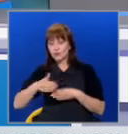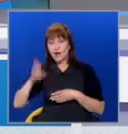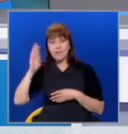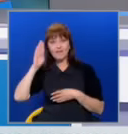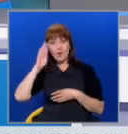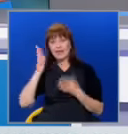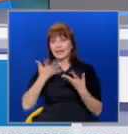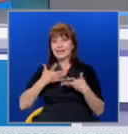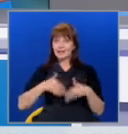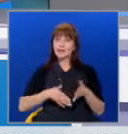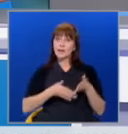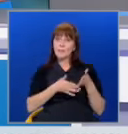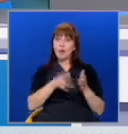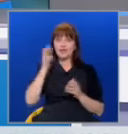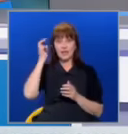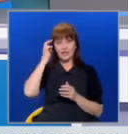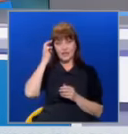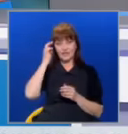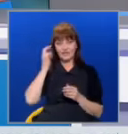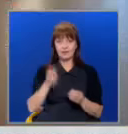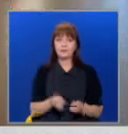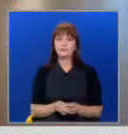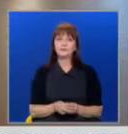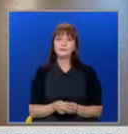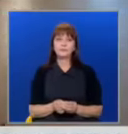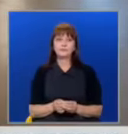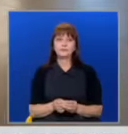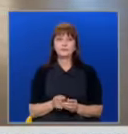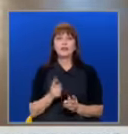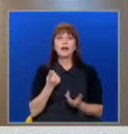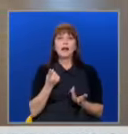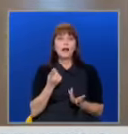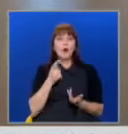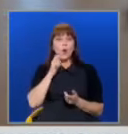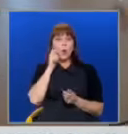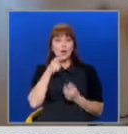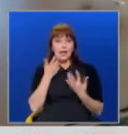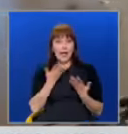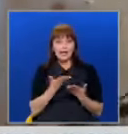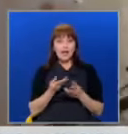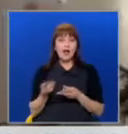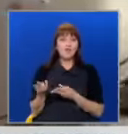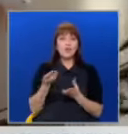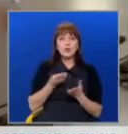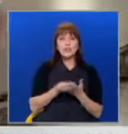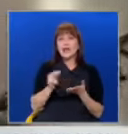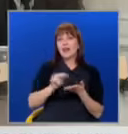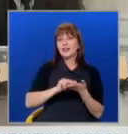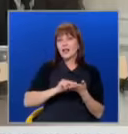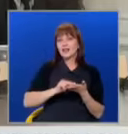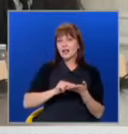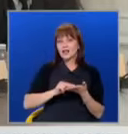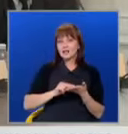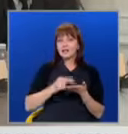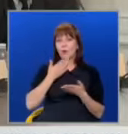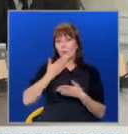военно-техническа помощ за Киев. По темата работи Александър Марков. Знак към Украйна. Така вносителите на декларацията от мнозинството